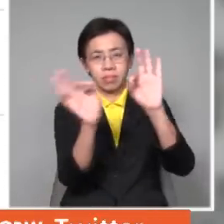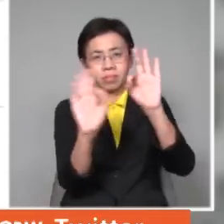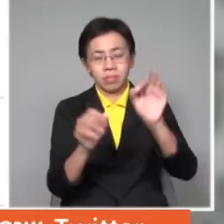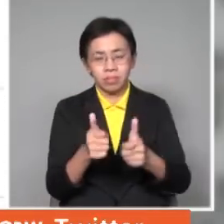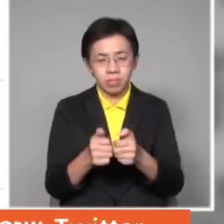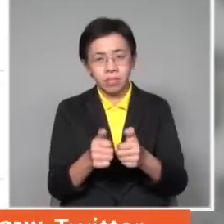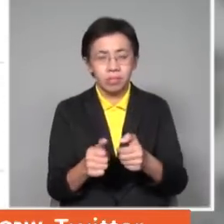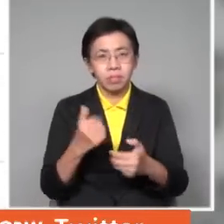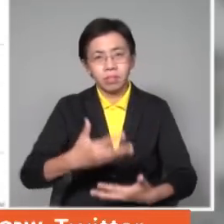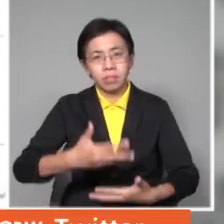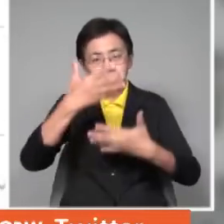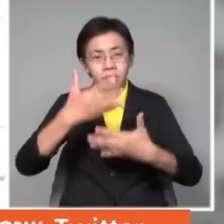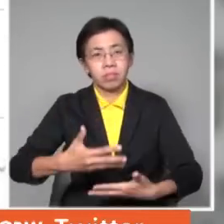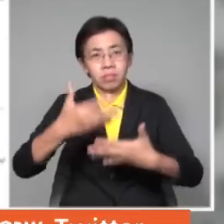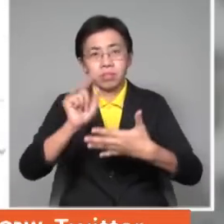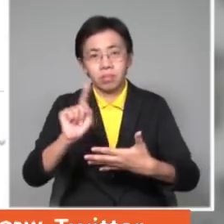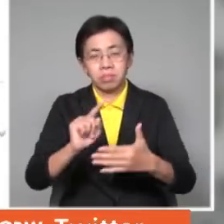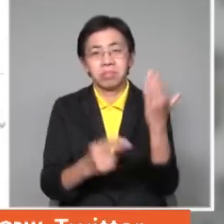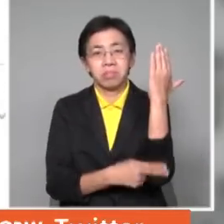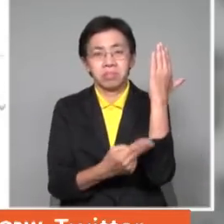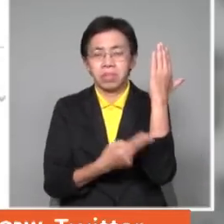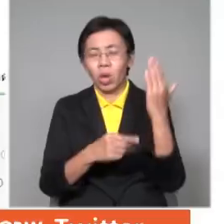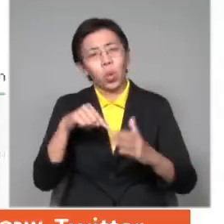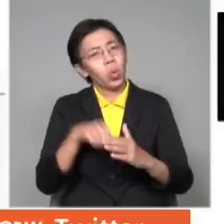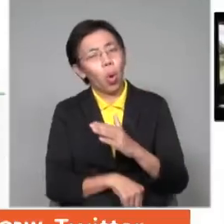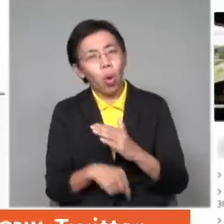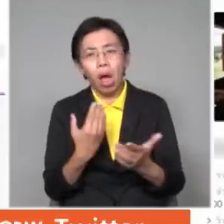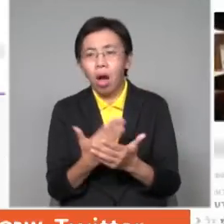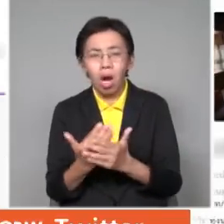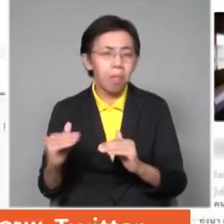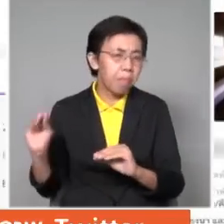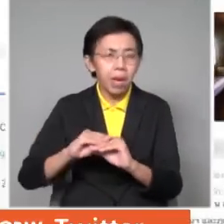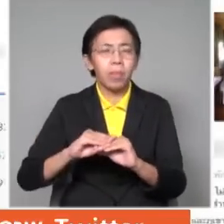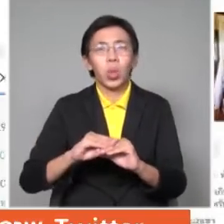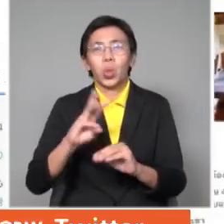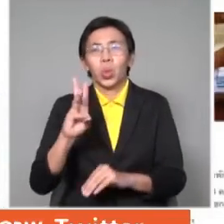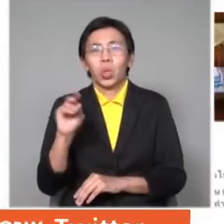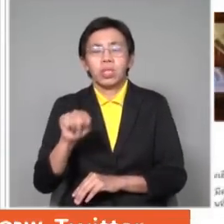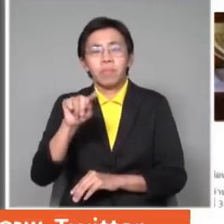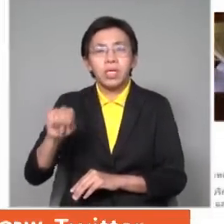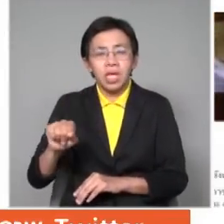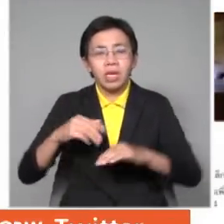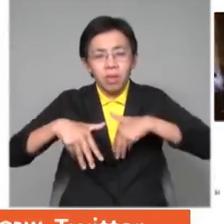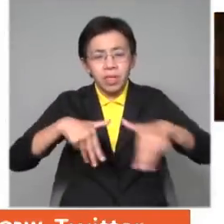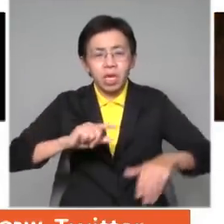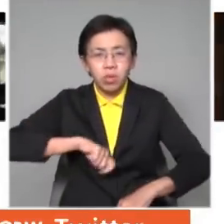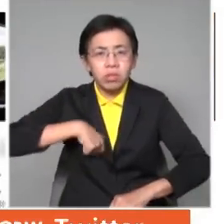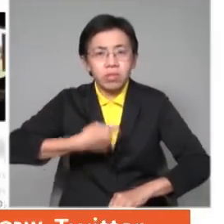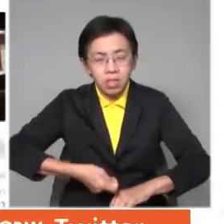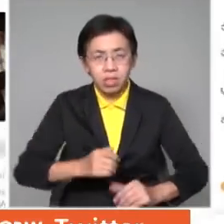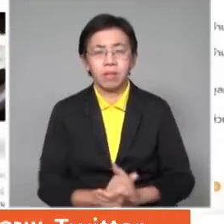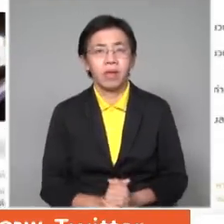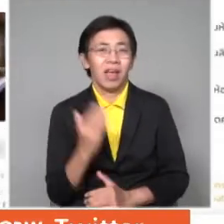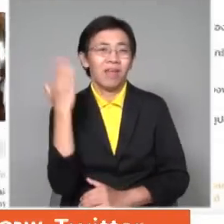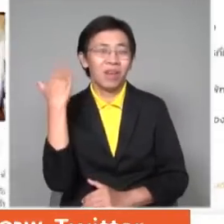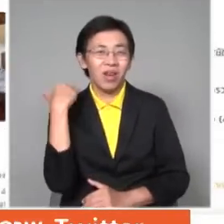ไลน์นะคะบางท่านบอกว่าโรงแรมคือขี้โกงมากอัพราคามาจน 60% ที่ประชาชนต้องจ่ายคือราคาปกติ